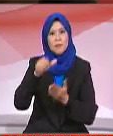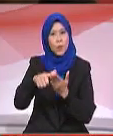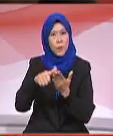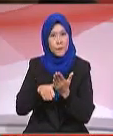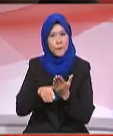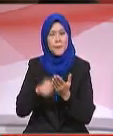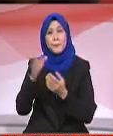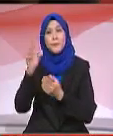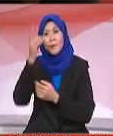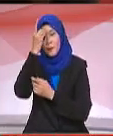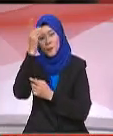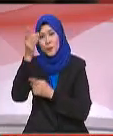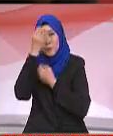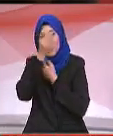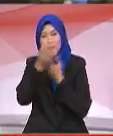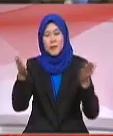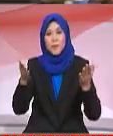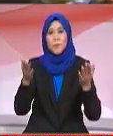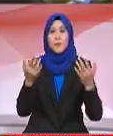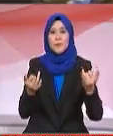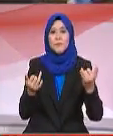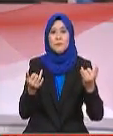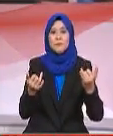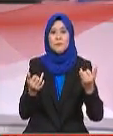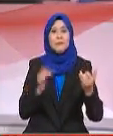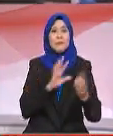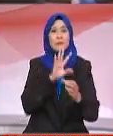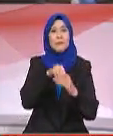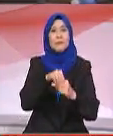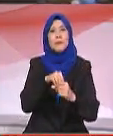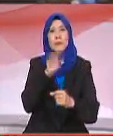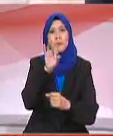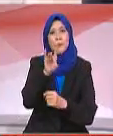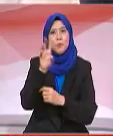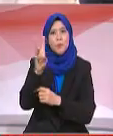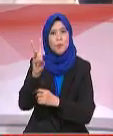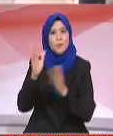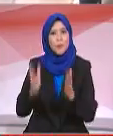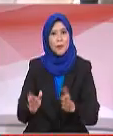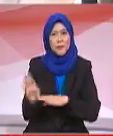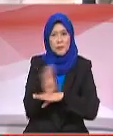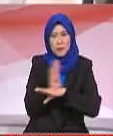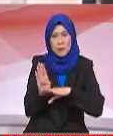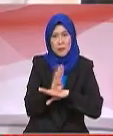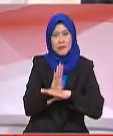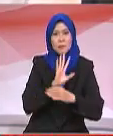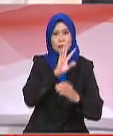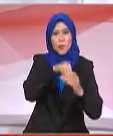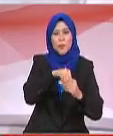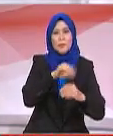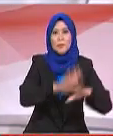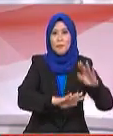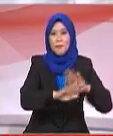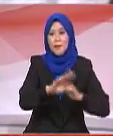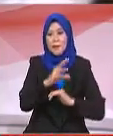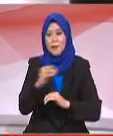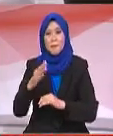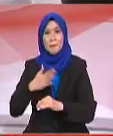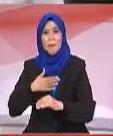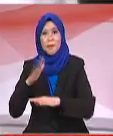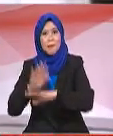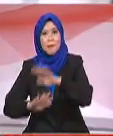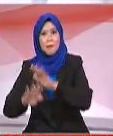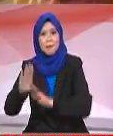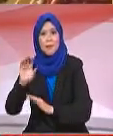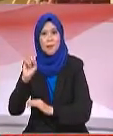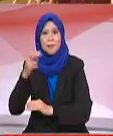Nancy memaklumkan untuk Crafts on the Go, ia disertai seramai 86 usahawan craft manakala My Craft Shop